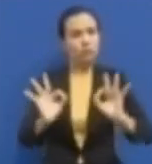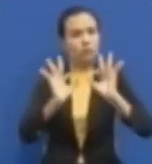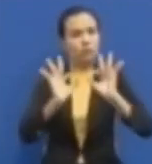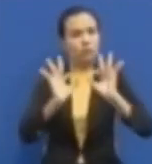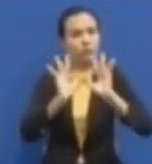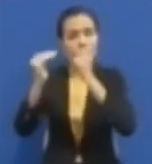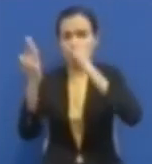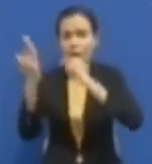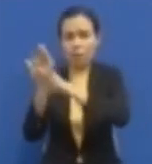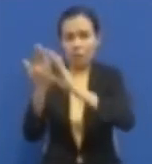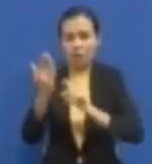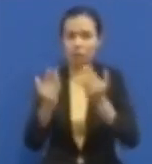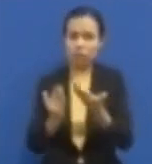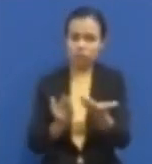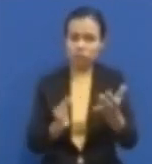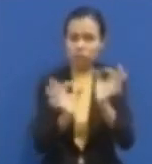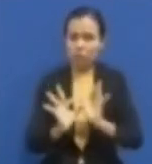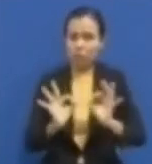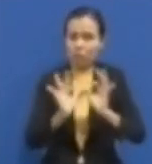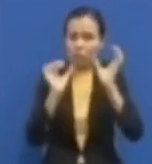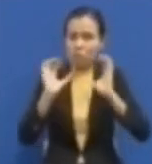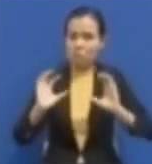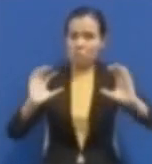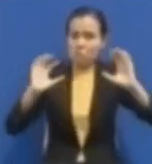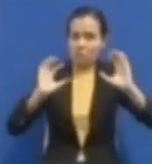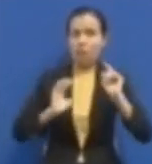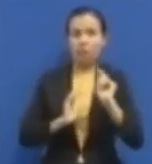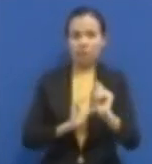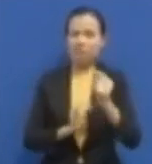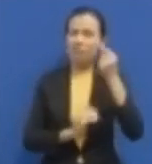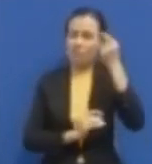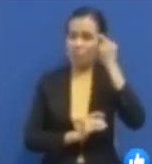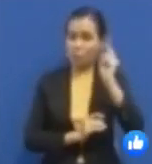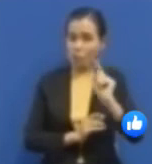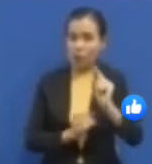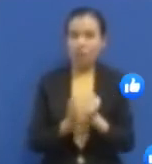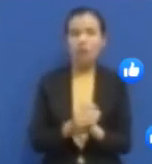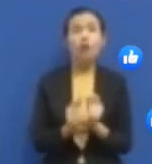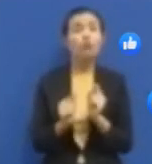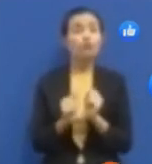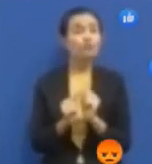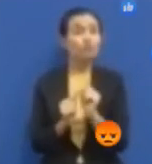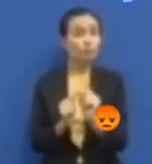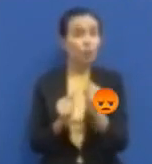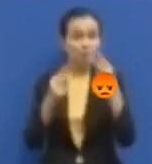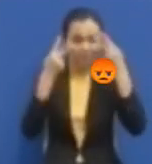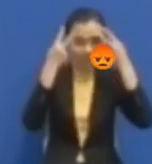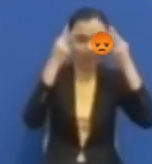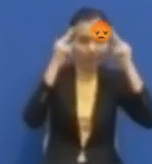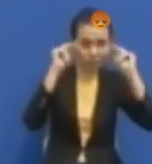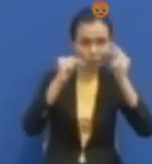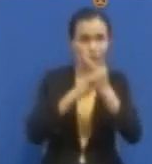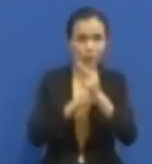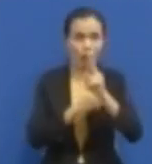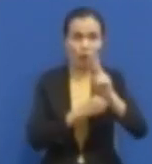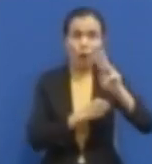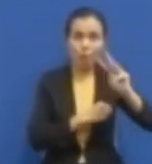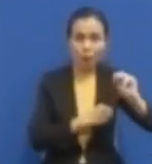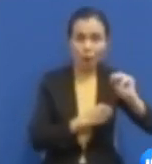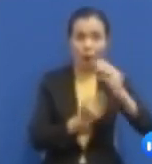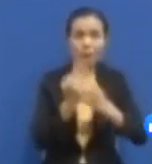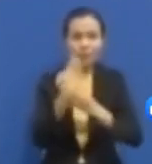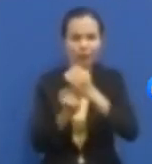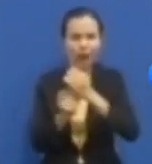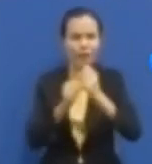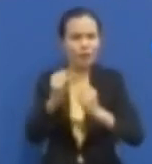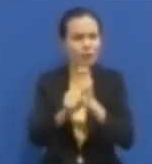เป็นที่รัฐบาลจะต้องให้ความสำคัญและก็ให้ถือว่าการพบกันระหว่างนายกรัฐมนตรีคณะรัฐมนตรีกับสภาปีละ4ครั้